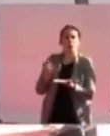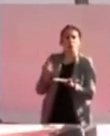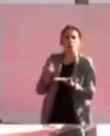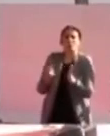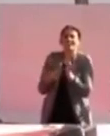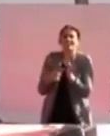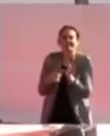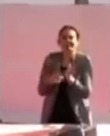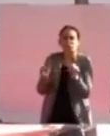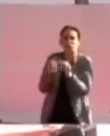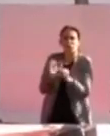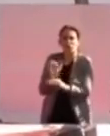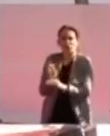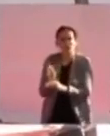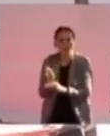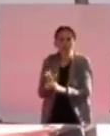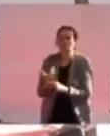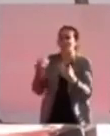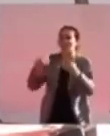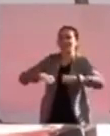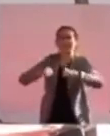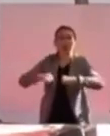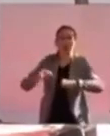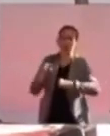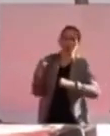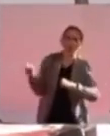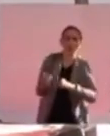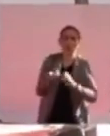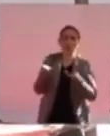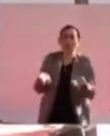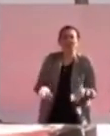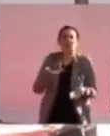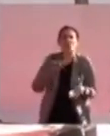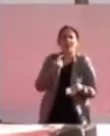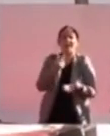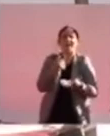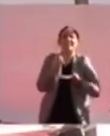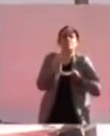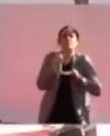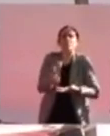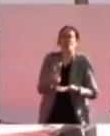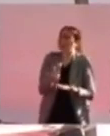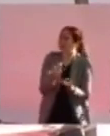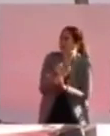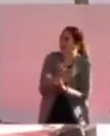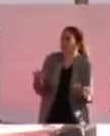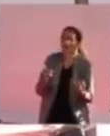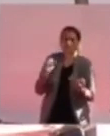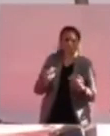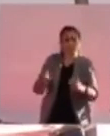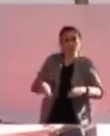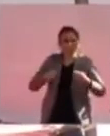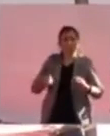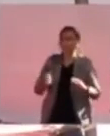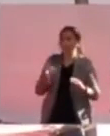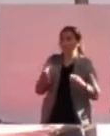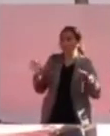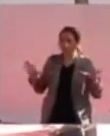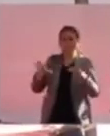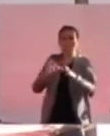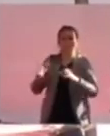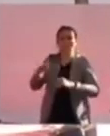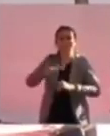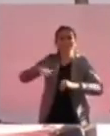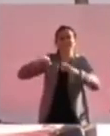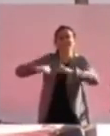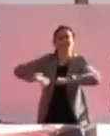non un momento in cui abbiamo a disposizione risorse straordinarie da spendere anche e soprattutto in sanità cosa aspettiamo se non il momento